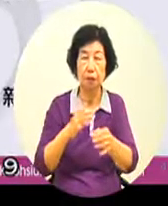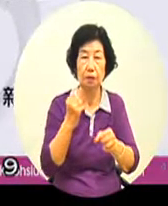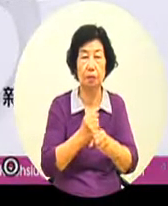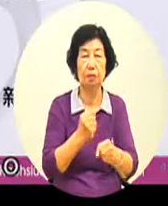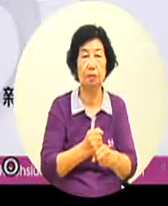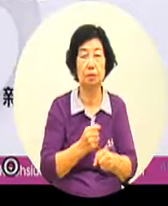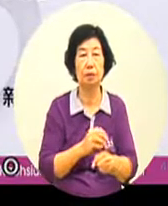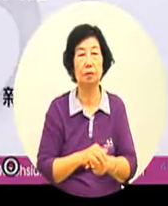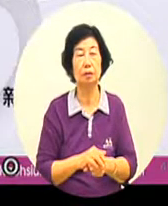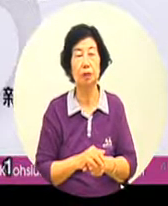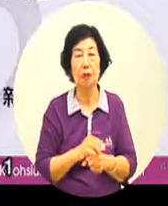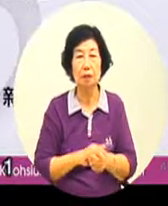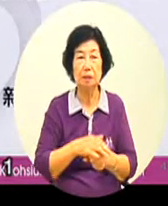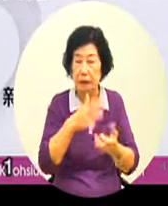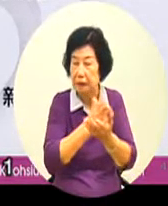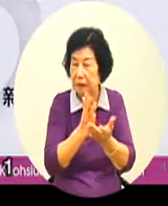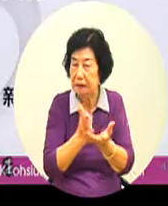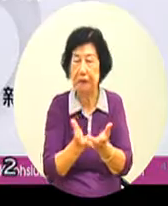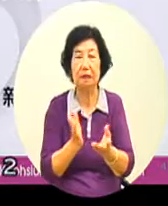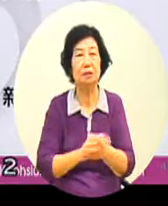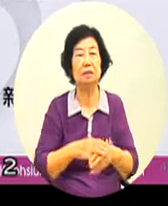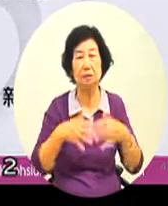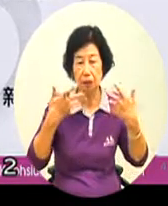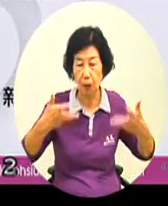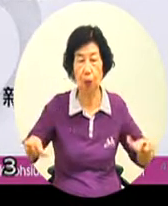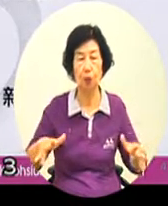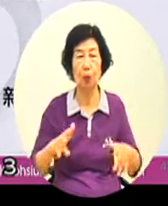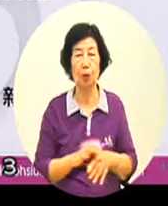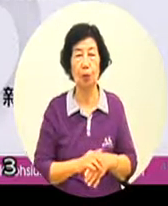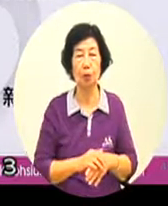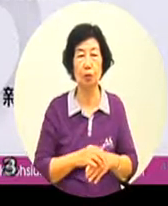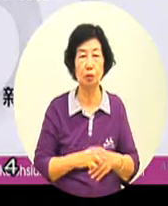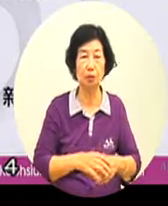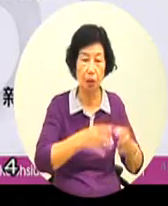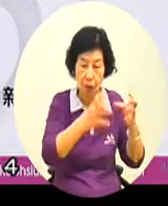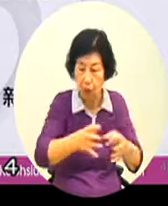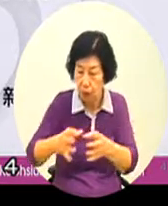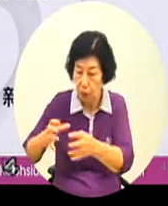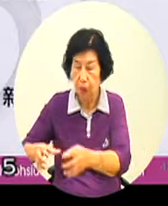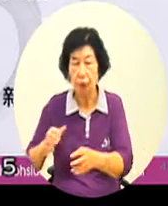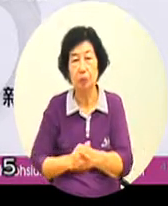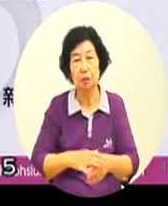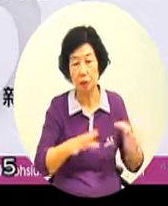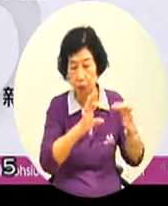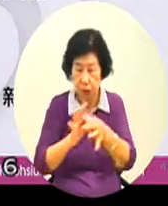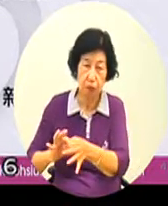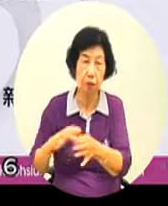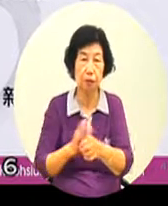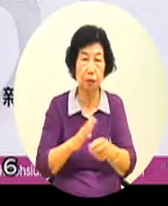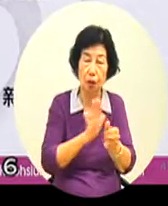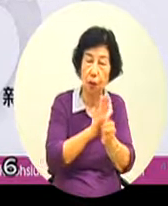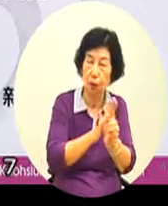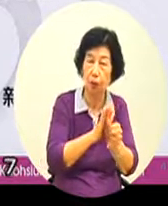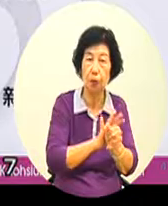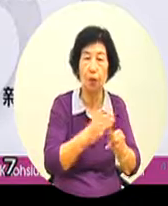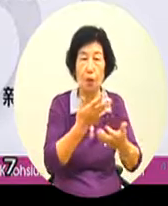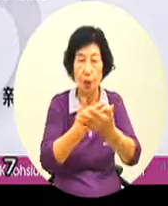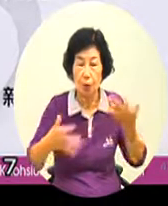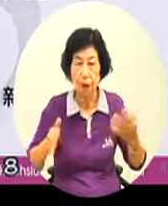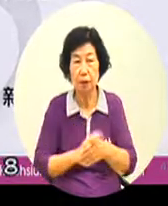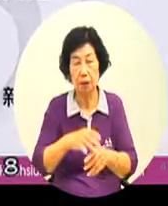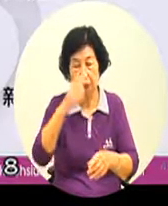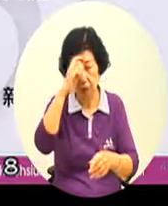常的繁多，几个重点还是我们要持续的建制绵密的一个服务网，希望可以舒缓家庭照